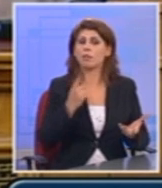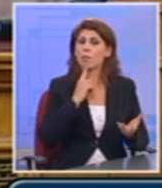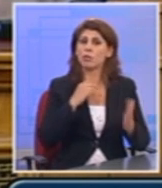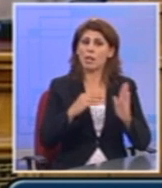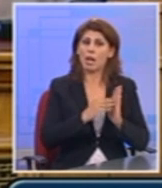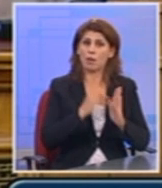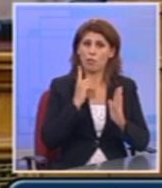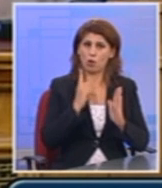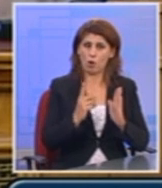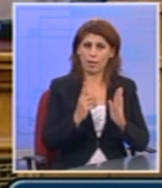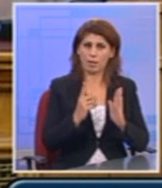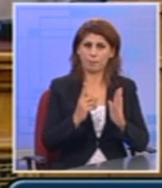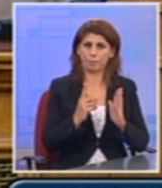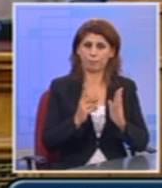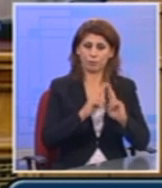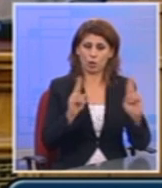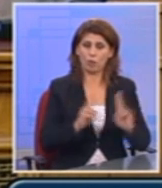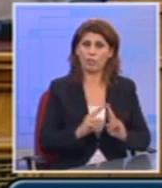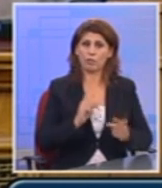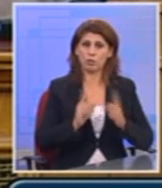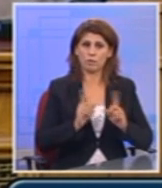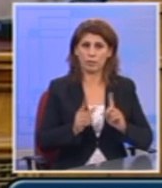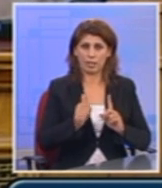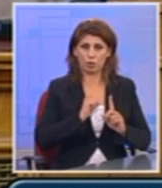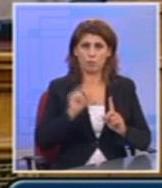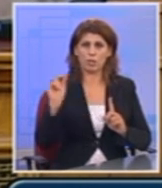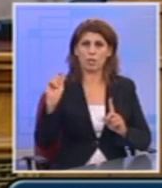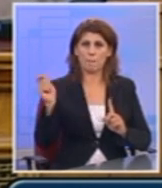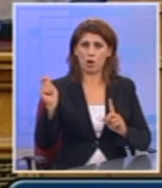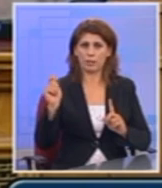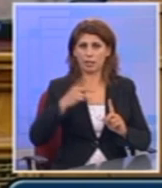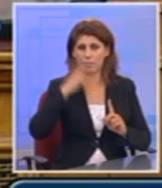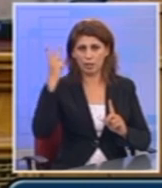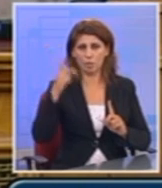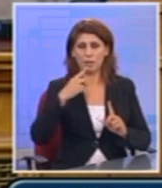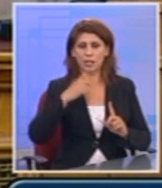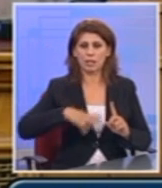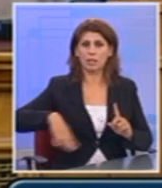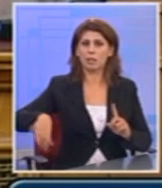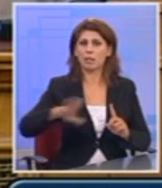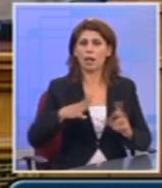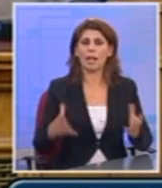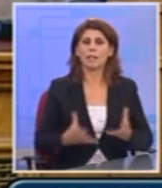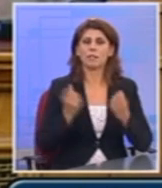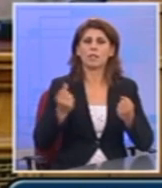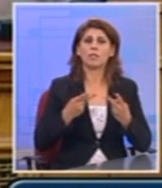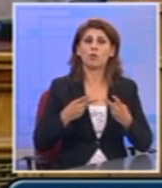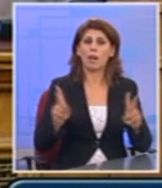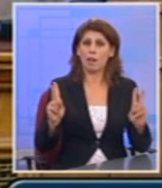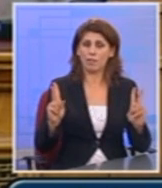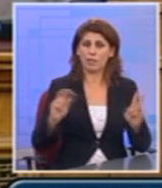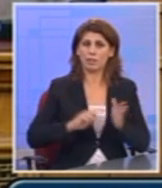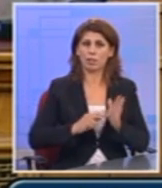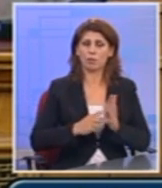άρθρο 1 του διεθνούς συμφώνου για τα ατομικά και πολιτικά δικαιώματα οι λαοί εξασφαλίζουν ελεύθερα την